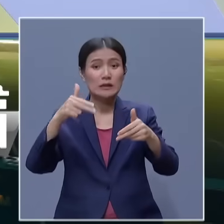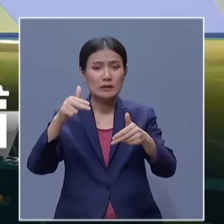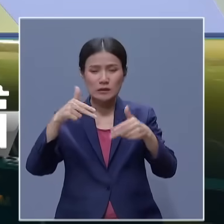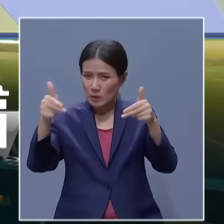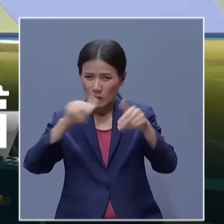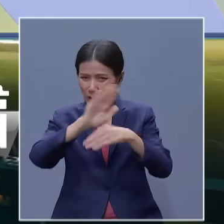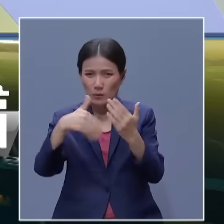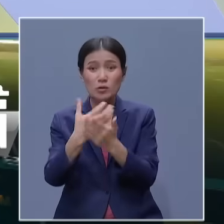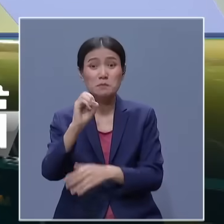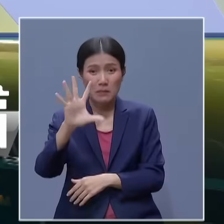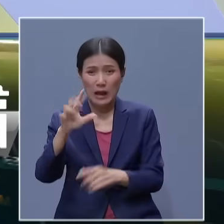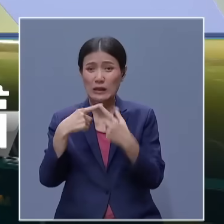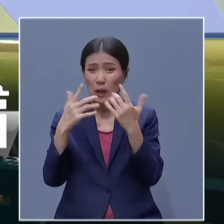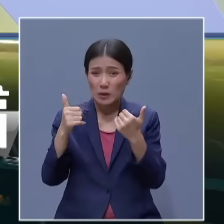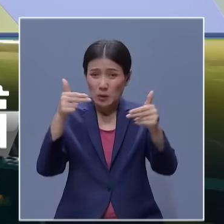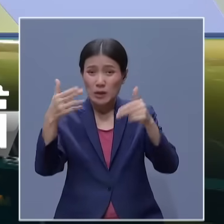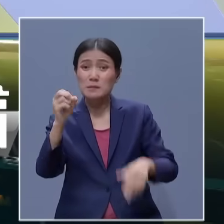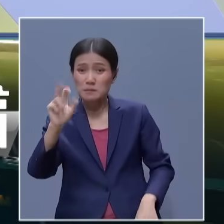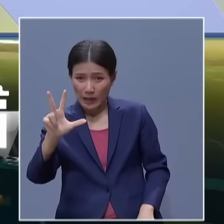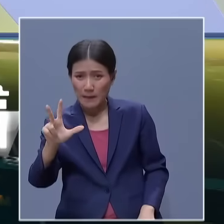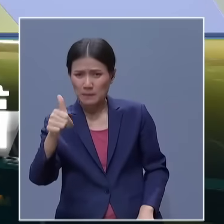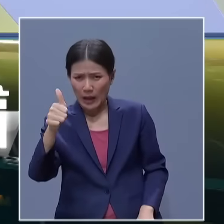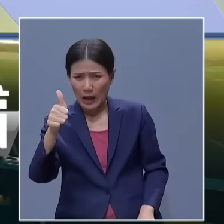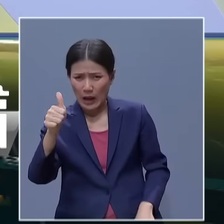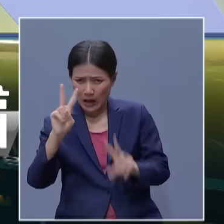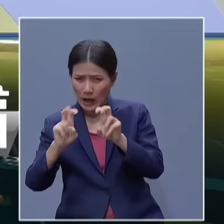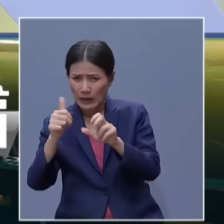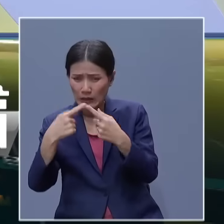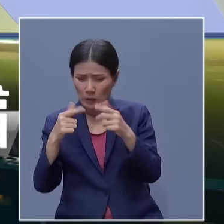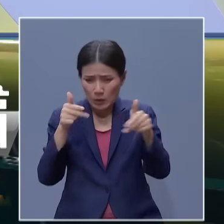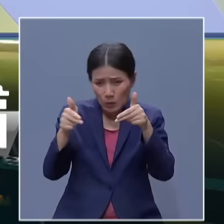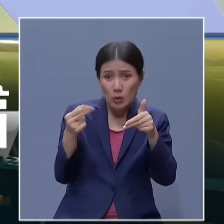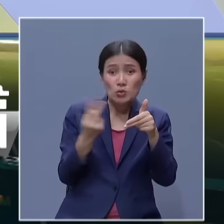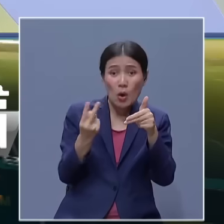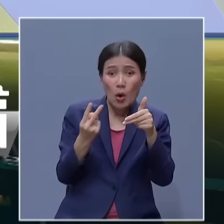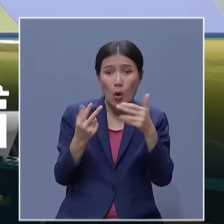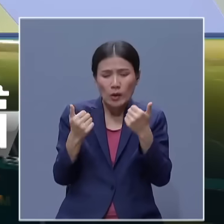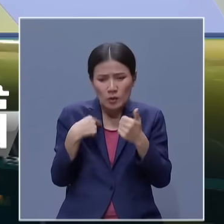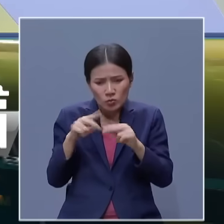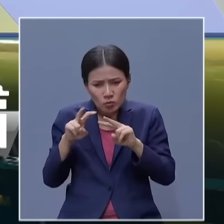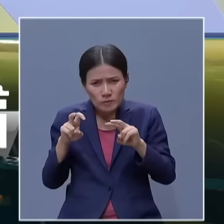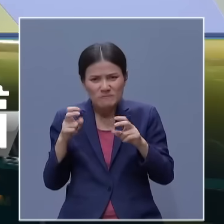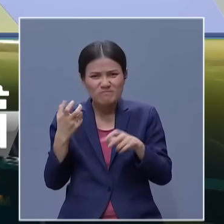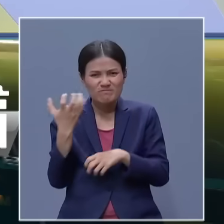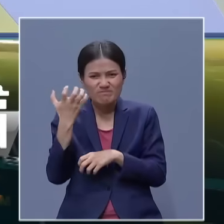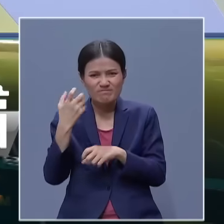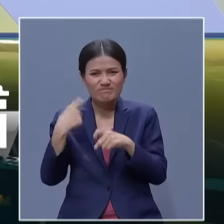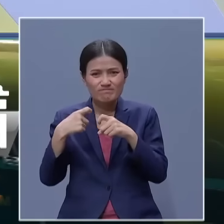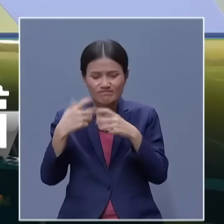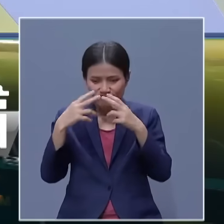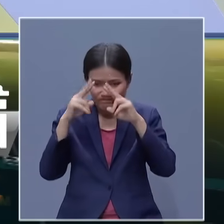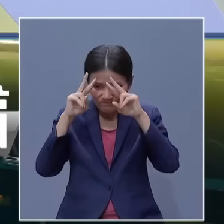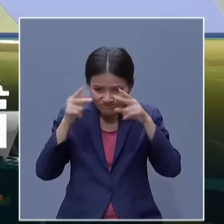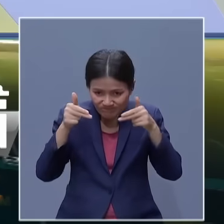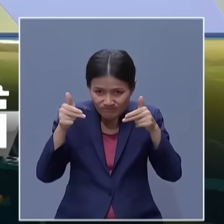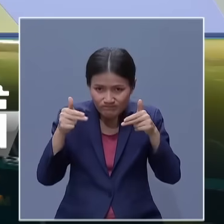ดไปอีก2ตัวแล้ว2ตัวเนี้ยเป็นจุดสำคัญที่จะเห็นเหตุการณ์ทั้งหมดนะครับปรากฏว่าเมื่อวานนี้ท่านรองโจ๊กบอกว่ามีการกู้